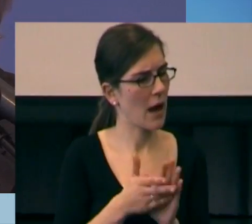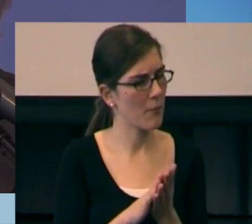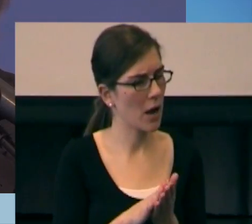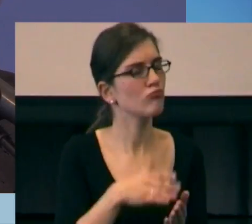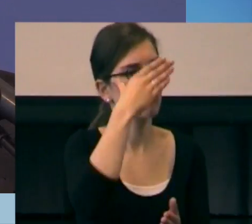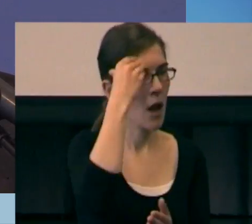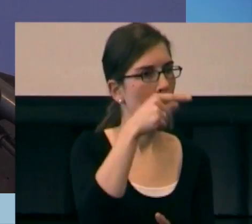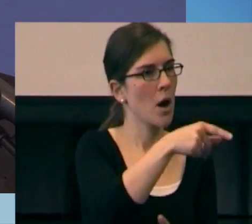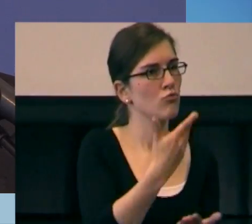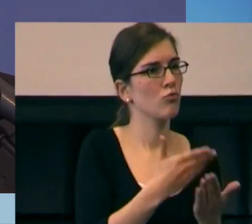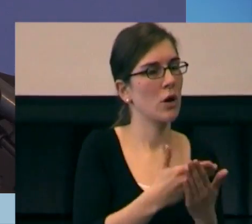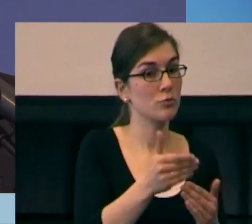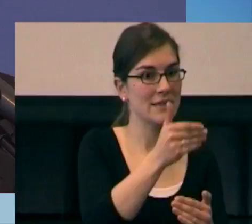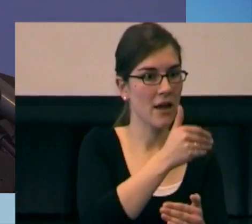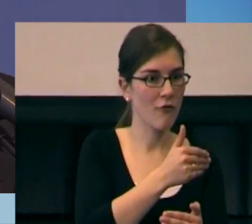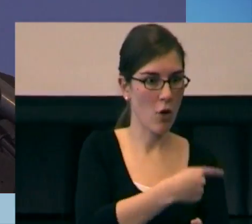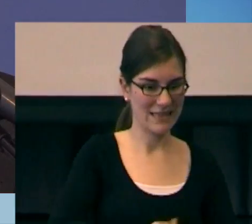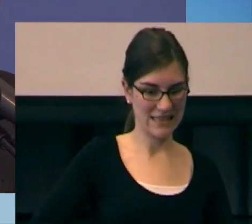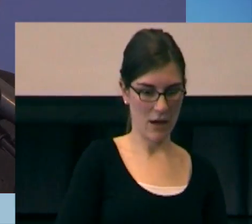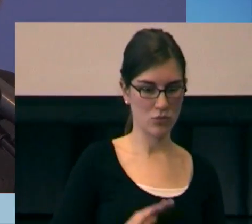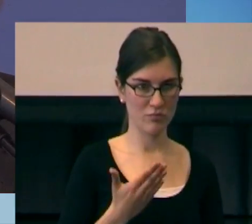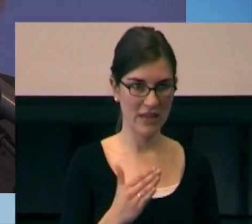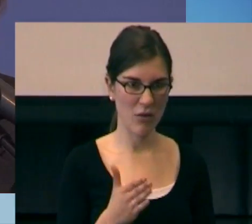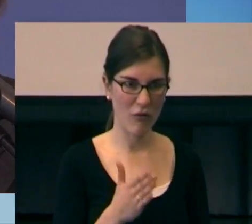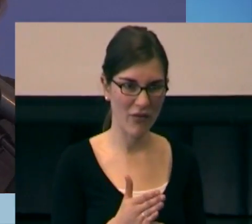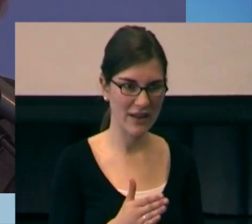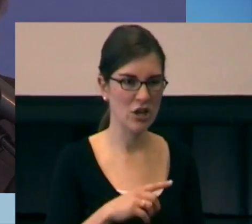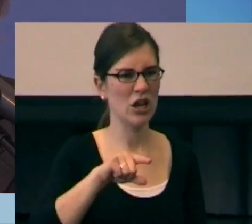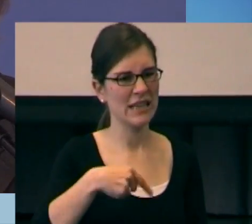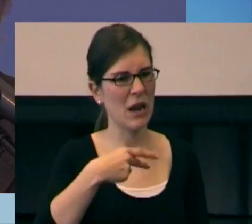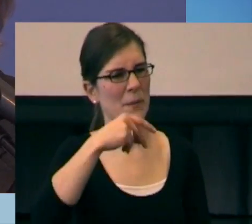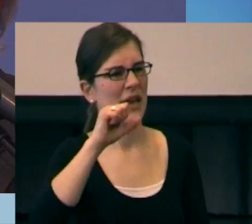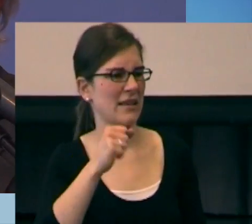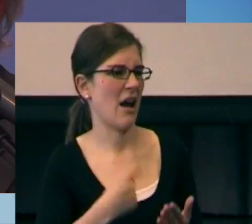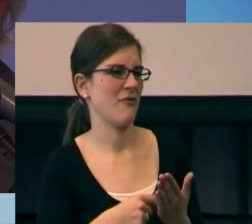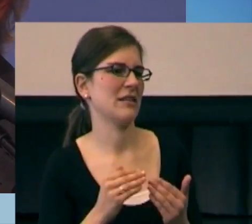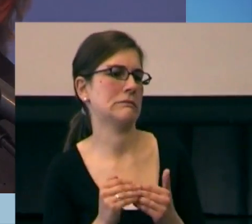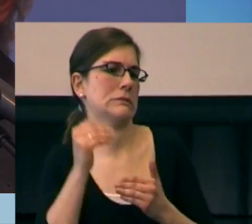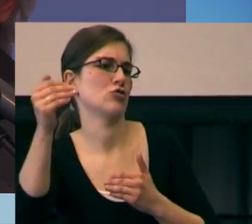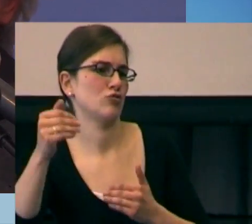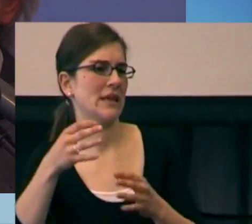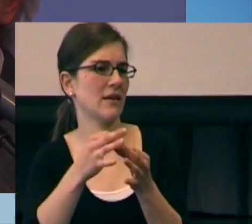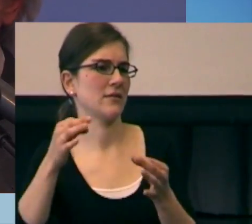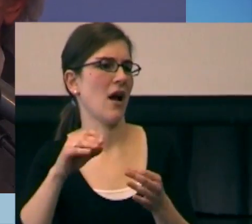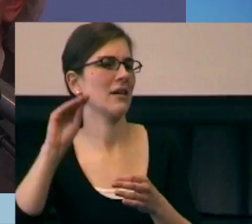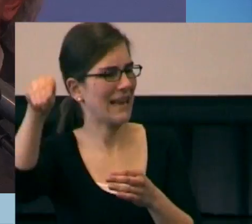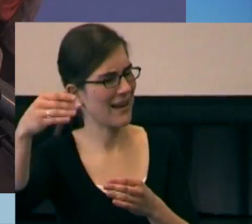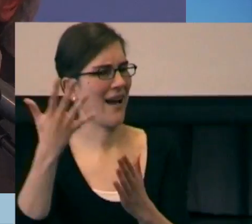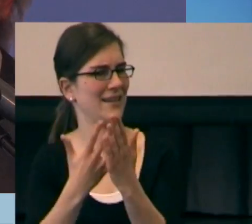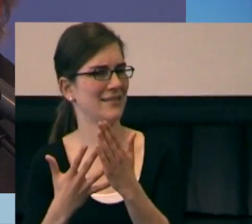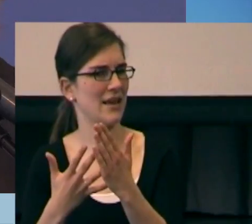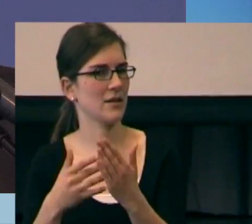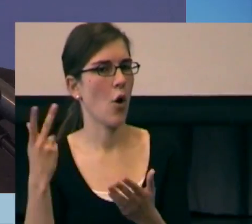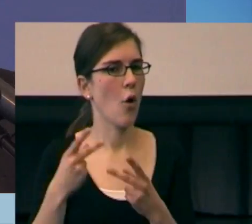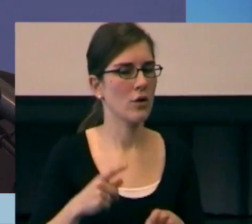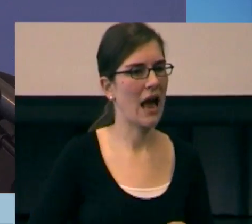zum Beispiel am Tag zuvor eine Darmspiegelung hatte, dann sollte man den PSA-Wert ein paar Tage später machen. Wenn eine starke Harnwegsinfektion ist, würden